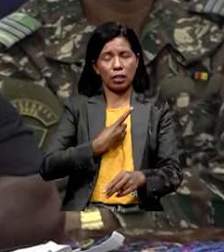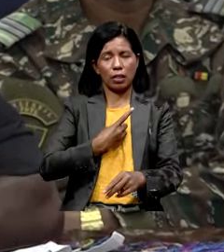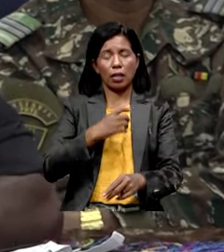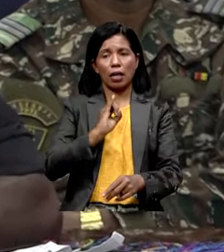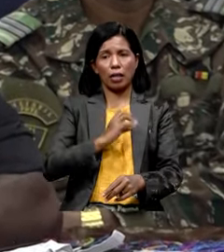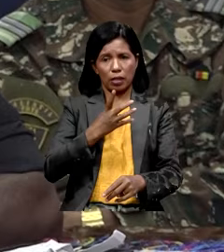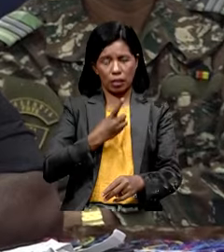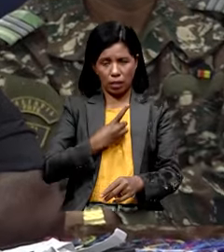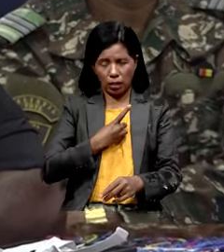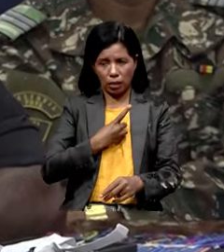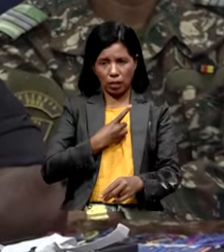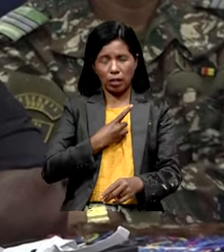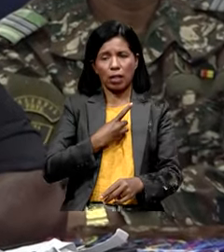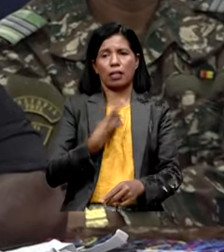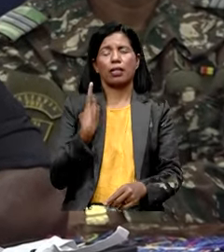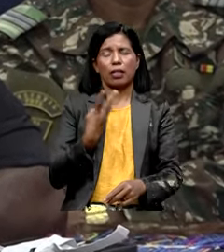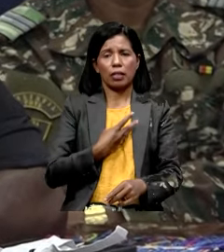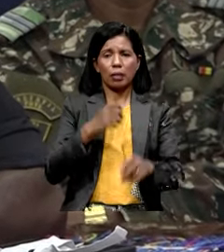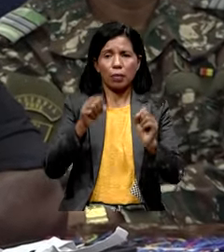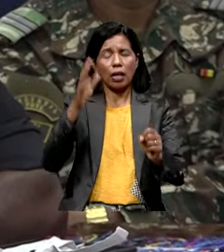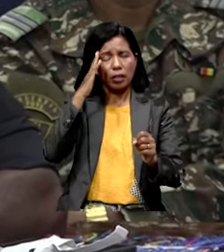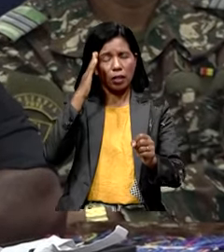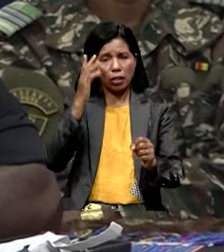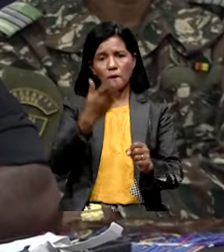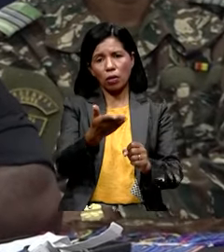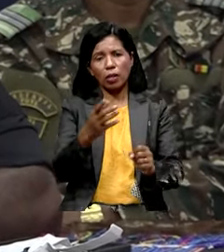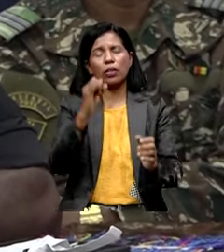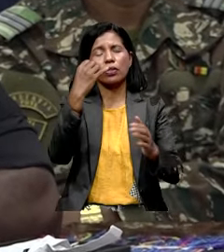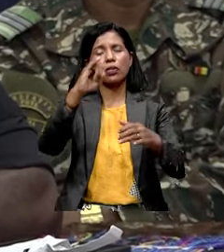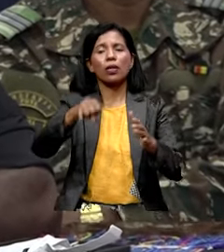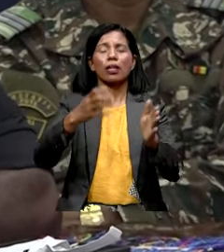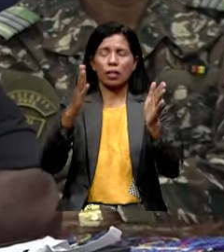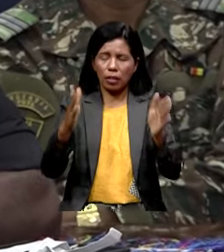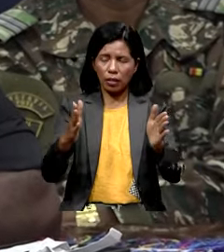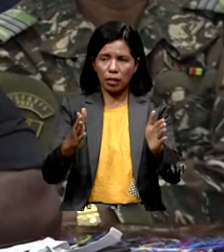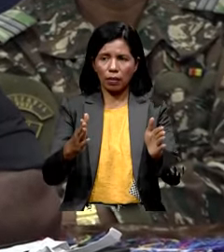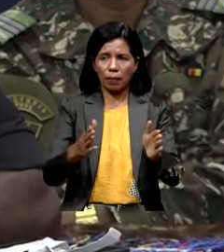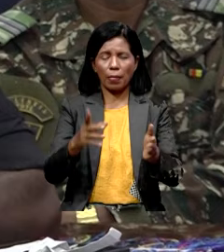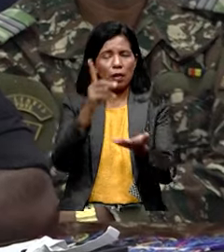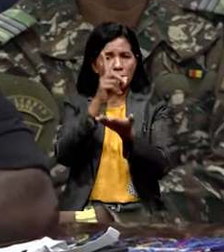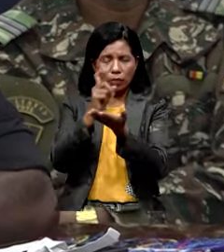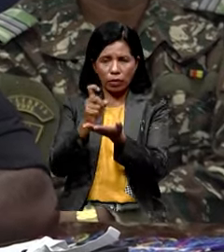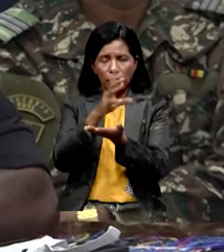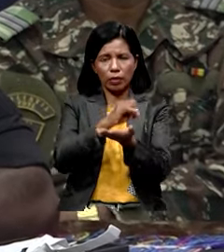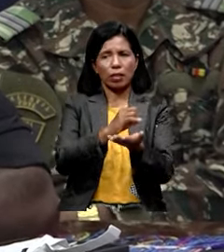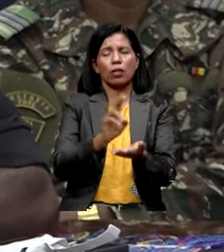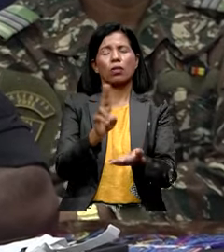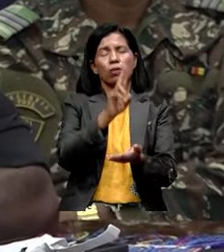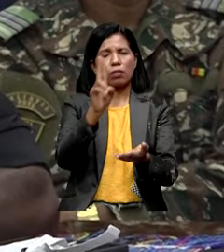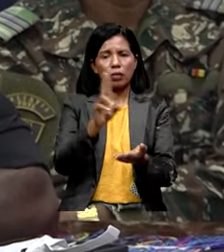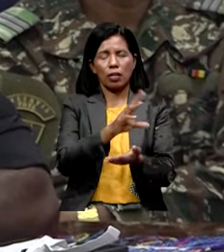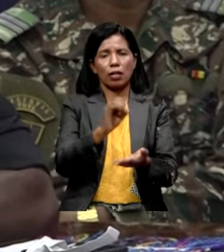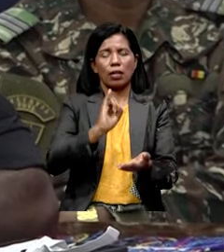cartão para tu nem te pela tenha cata nem jornalista. Wajirah tu foto yang mahu foto rumah, kah foto cerita nampus tengi